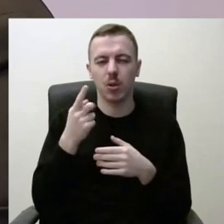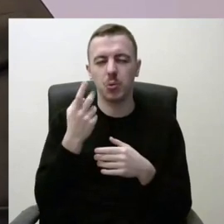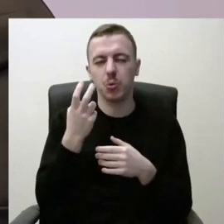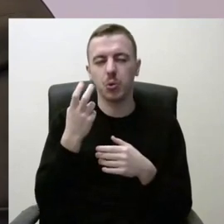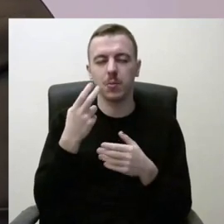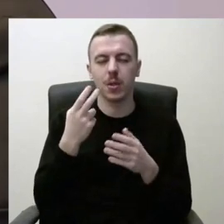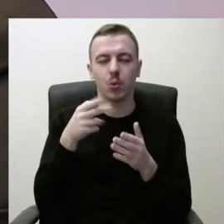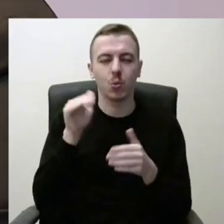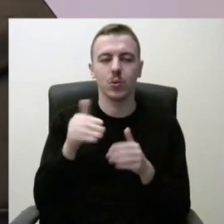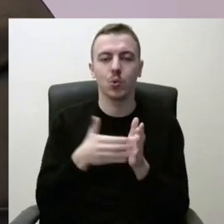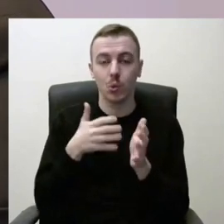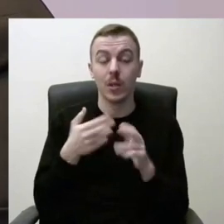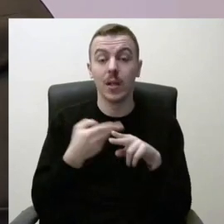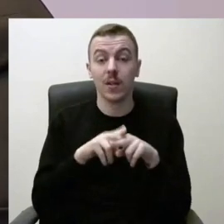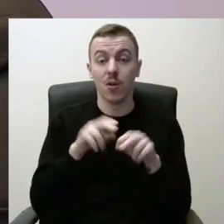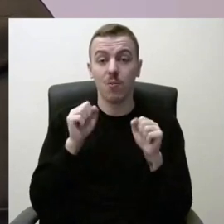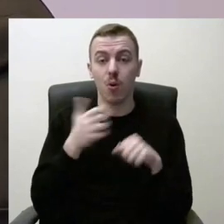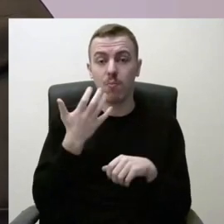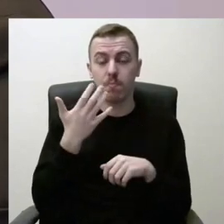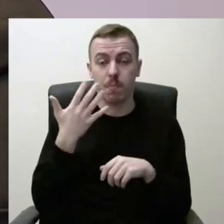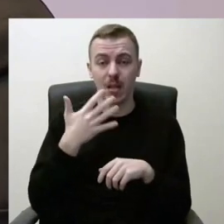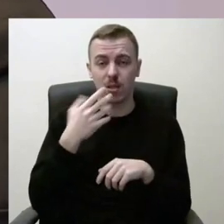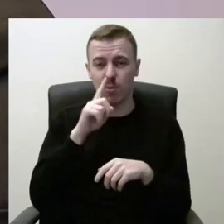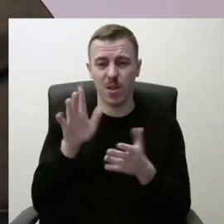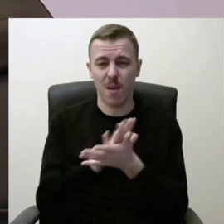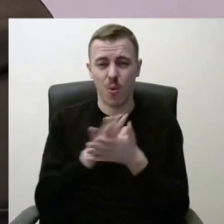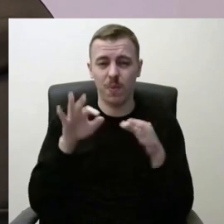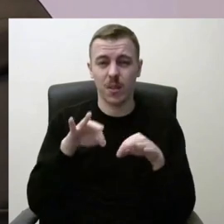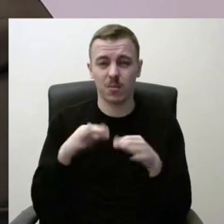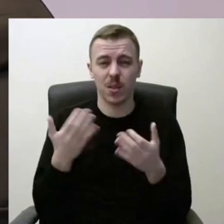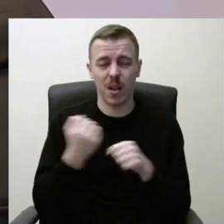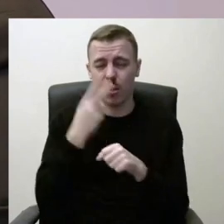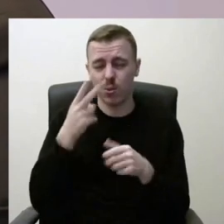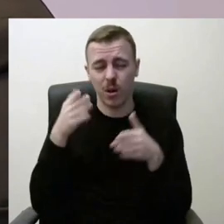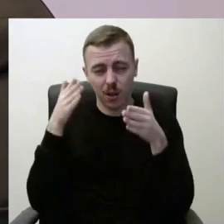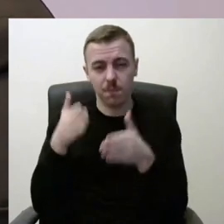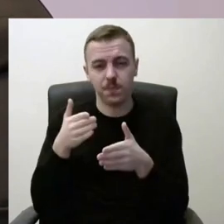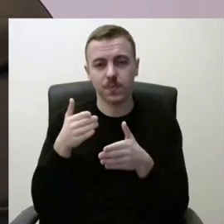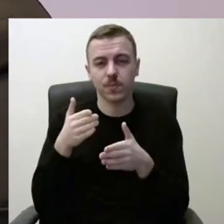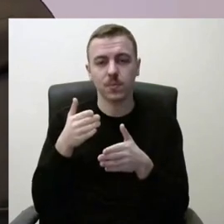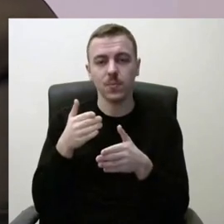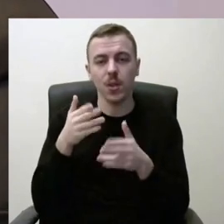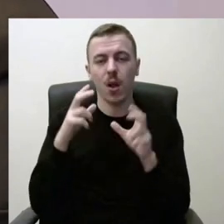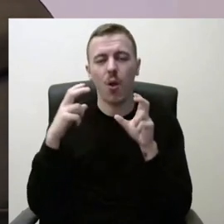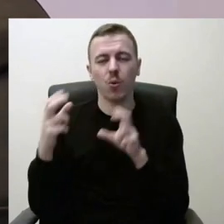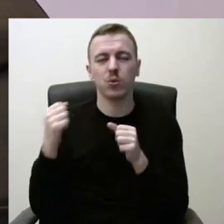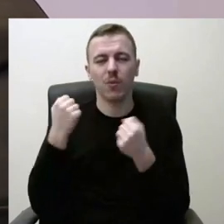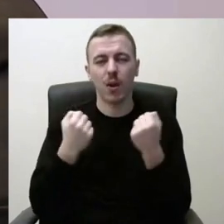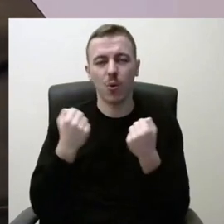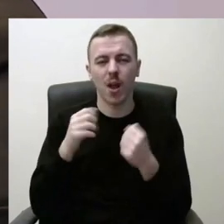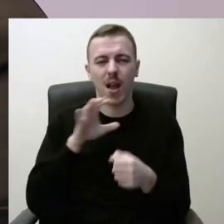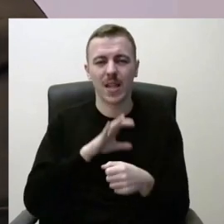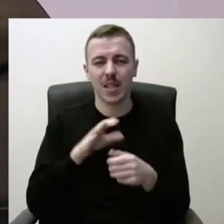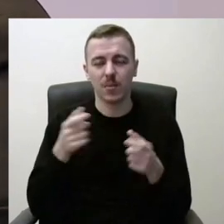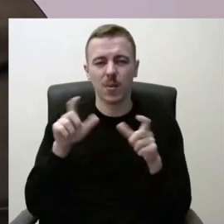reikėtų 50 milijonų, kad būtų nemokamas transportas. Tai esmė reikėtų koncentruotis į autobusų vairuotojų, troleibusų atlyginimus,